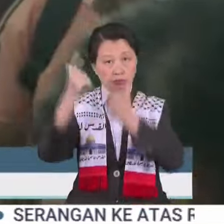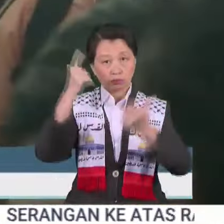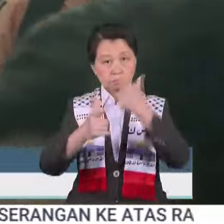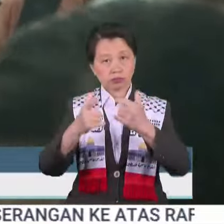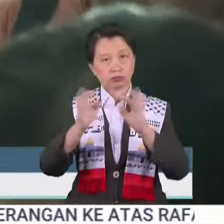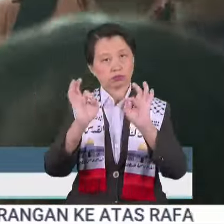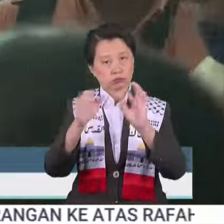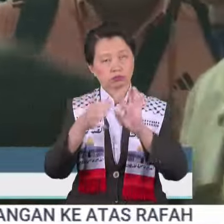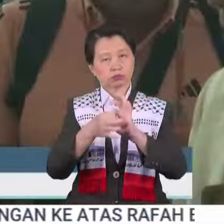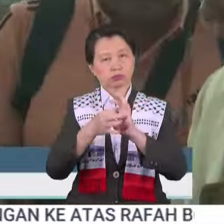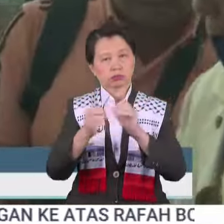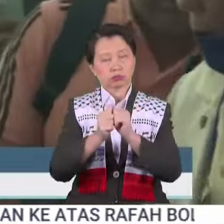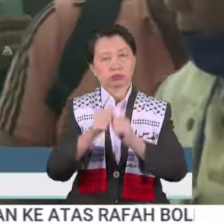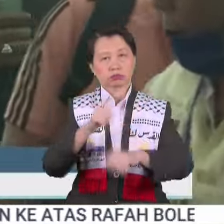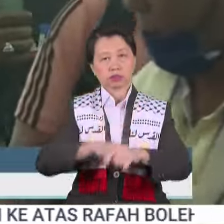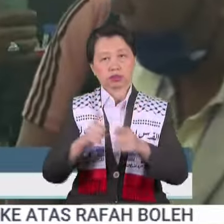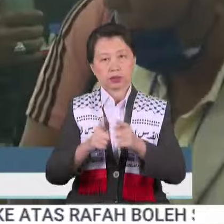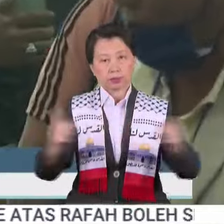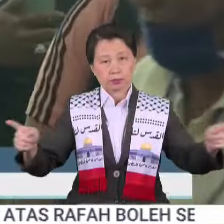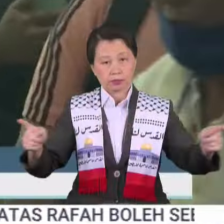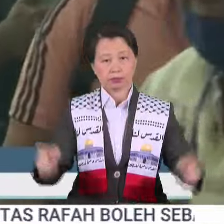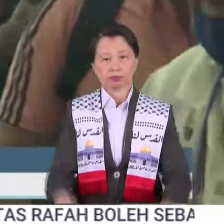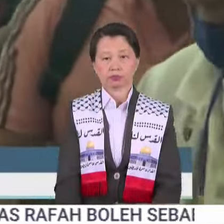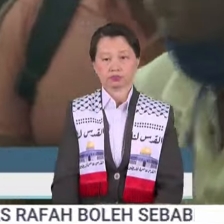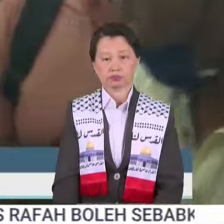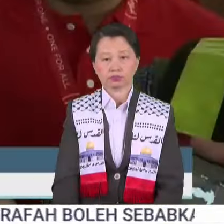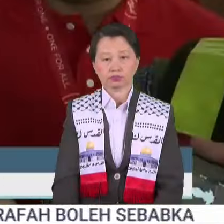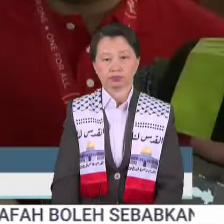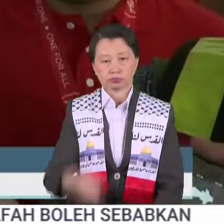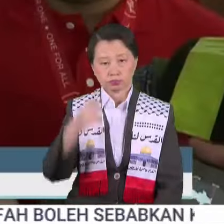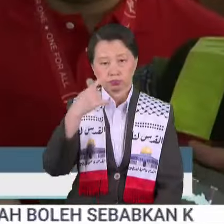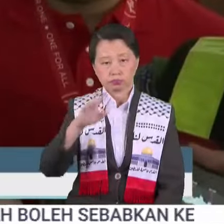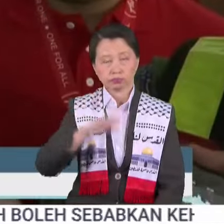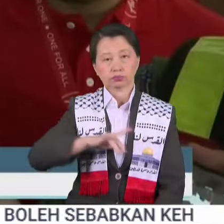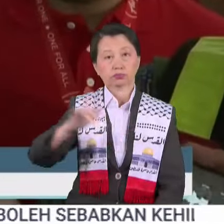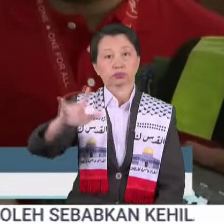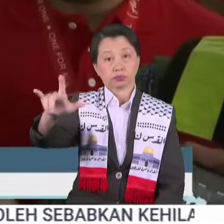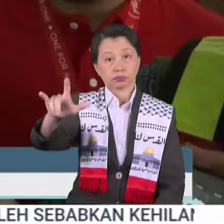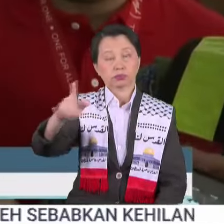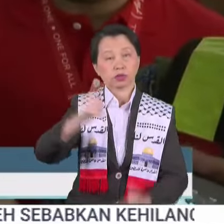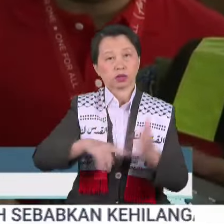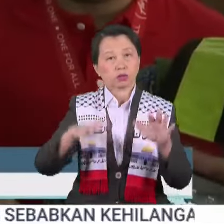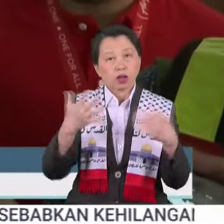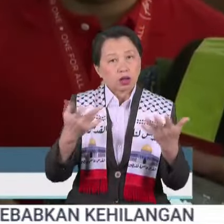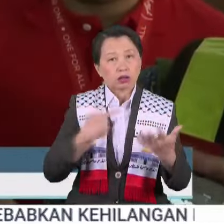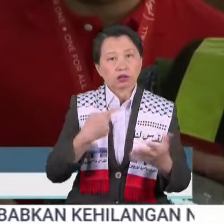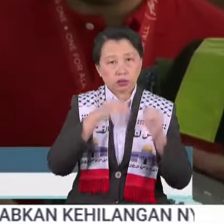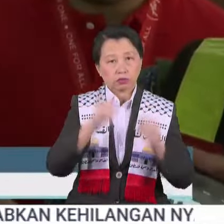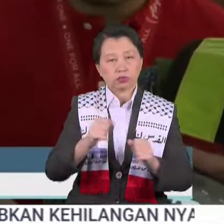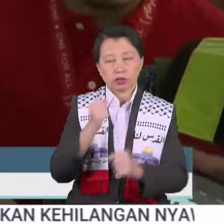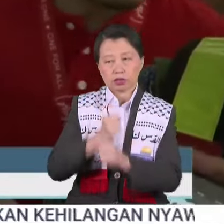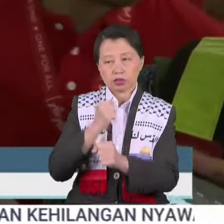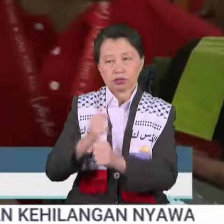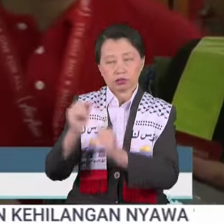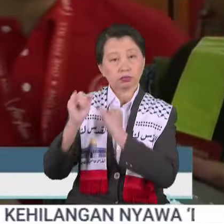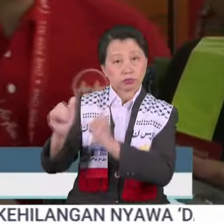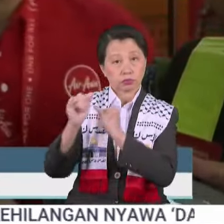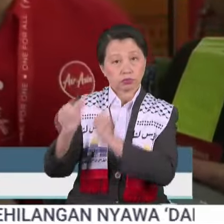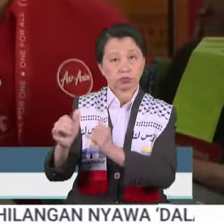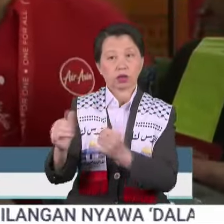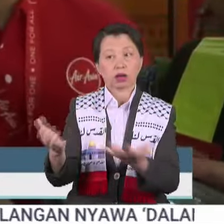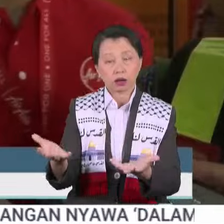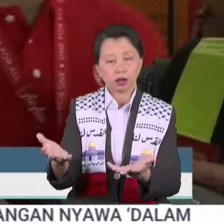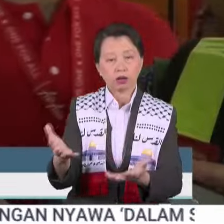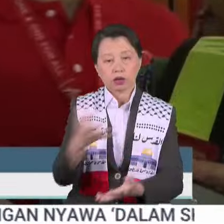yang mampan untuk jangka panjang. To outline what are the matters that we can work together, ya.